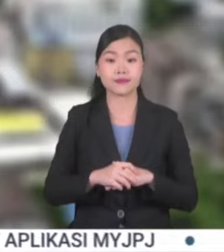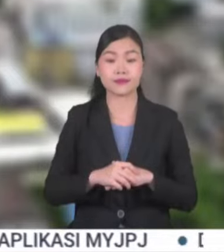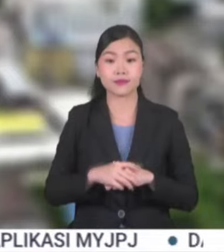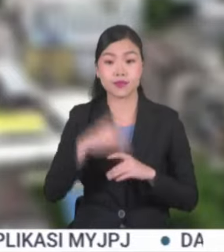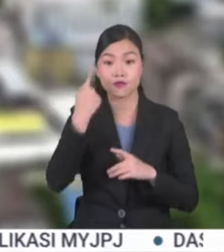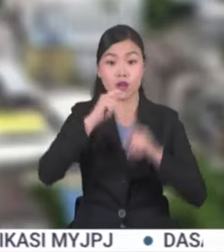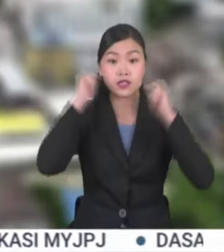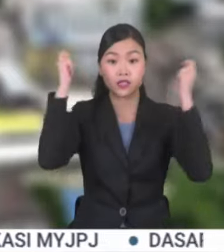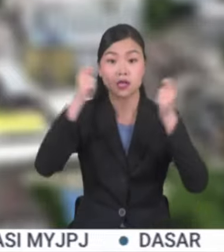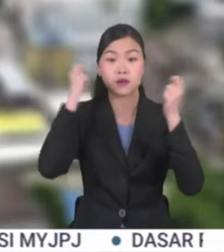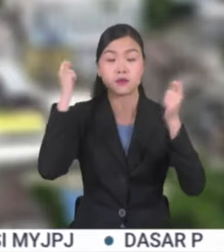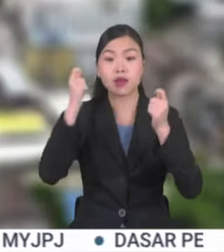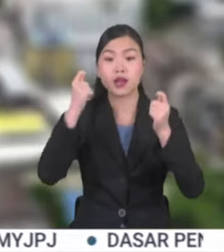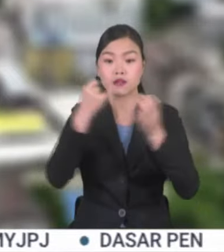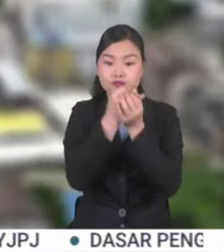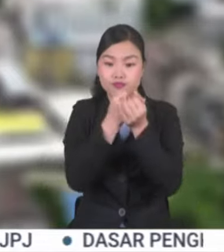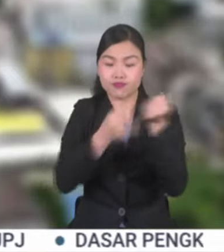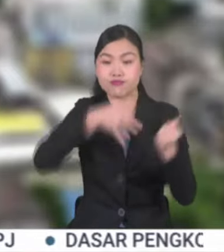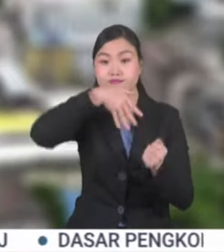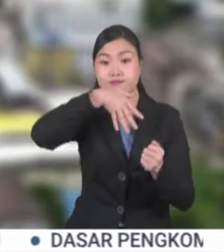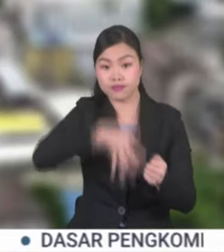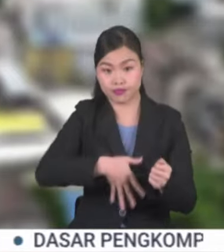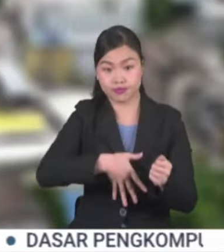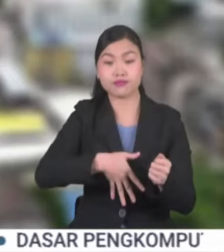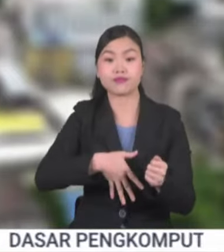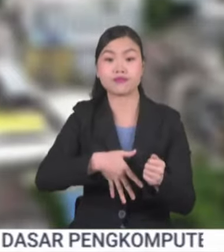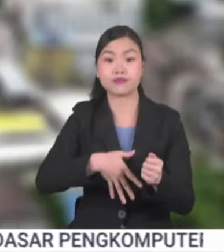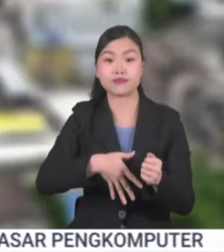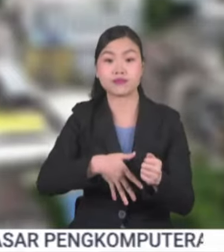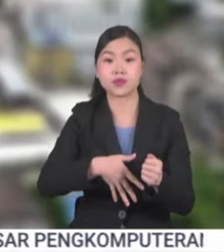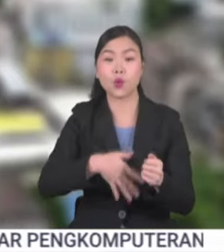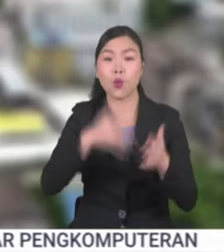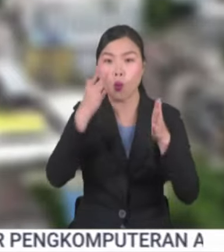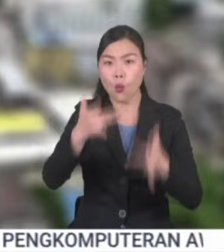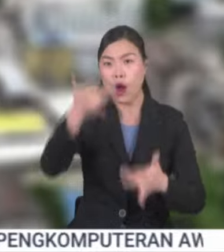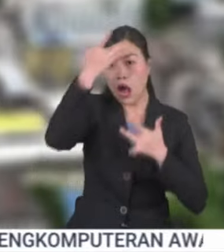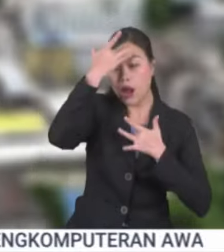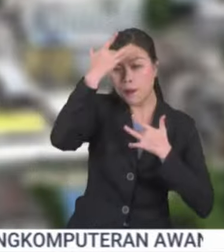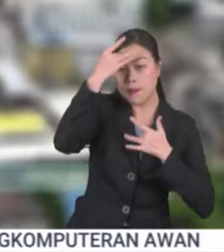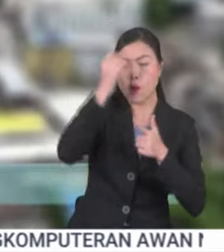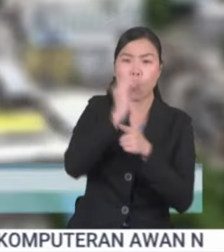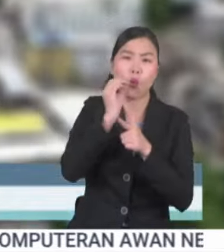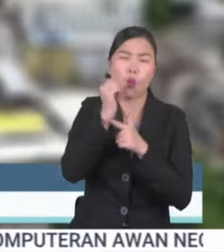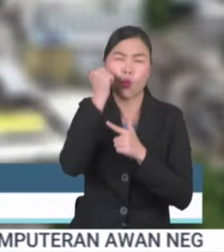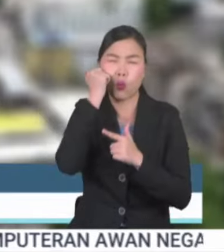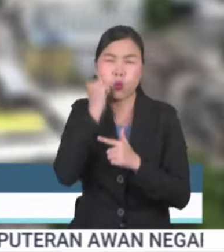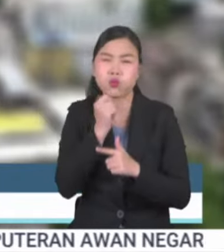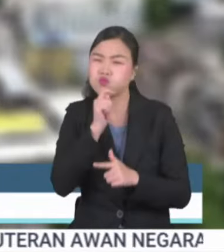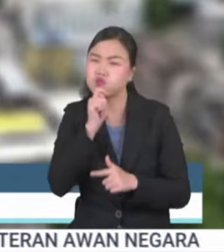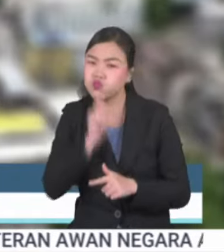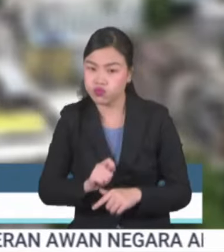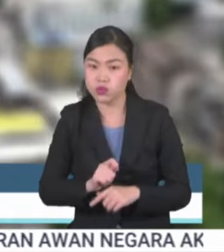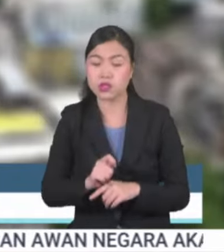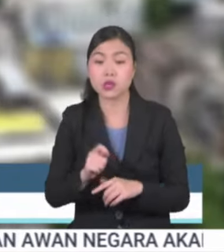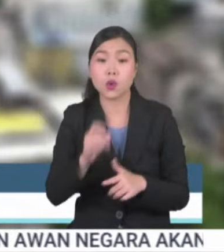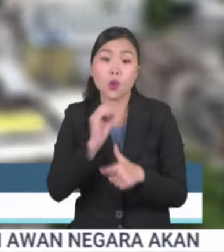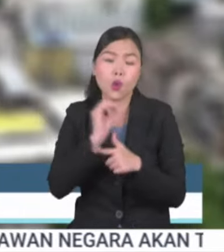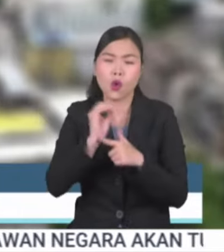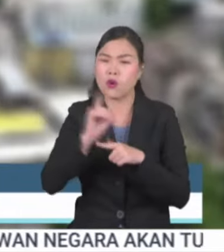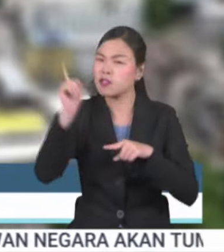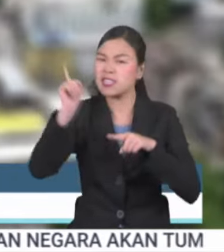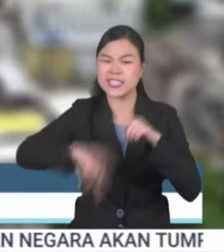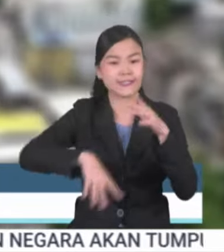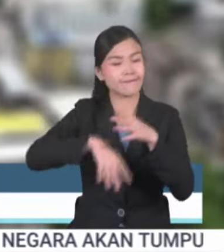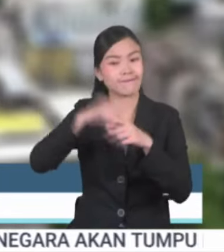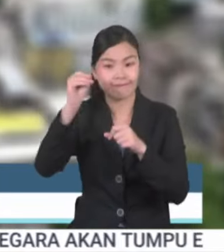Sempena sambutan Maulidur Rasul 1446 Hijrah, pesakit terlantar, warga emas yang uzur dan mereka yang tidak upaya